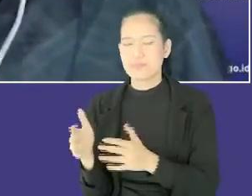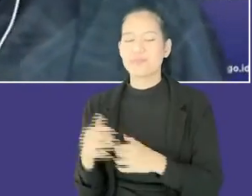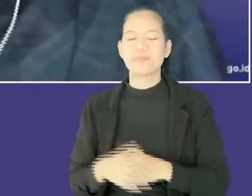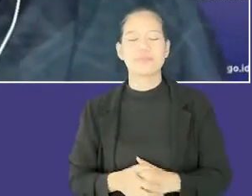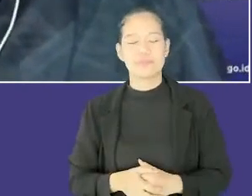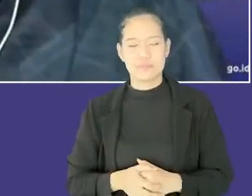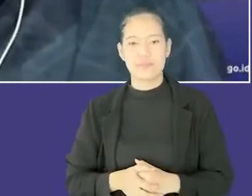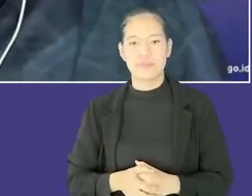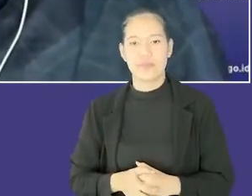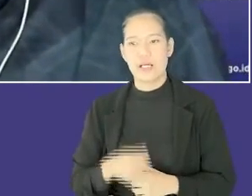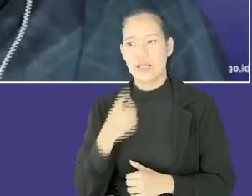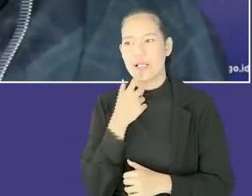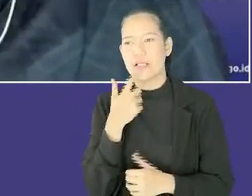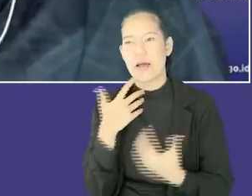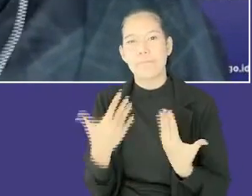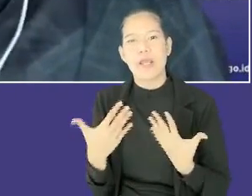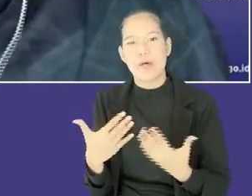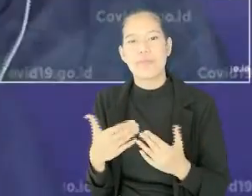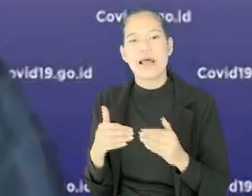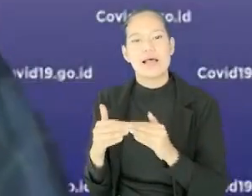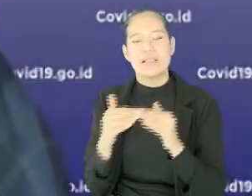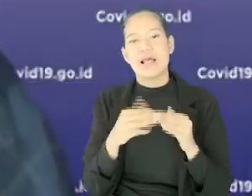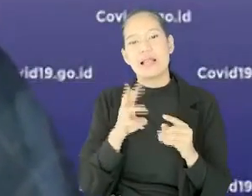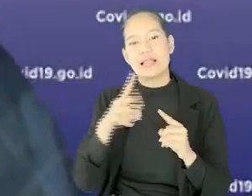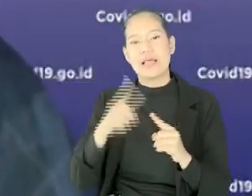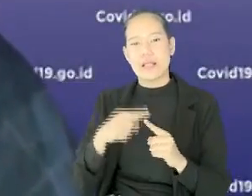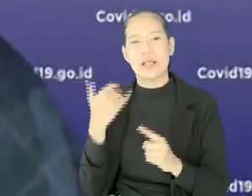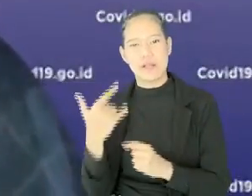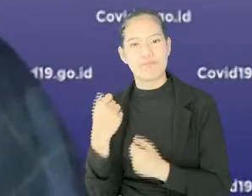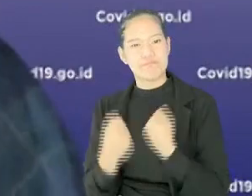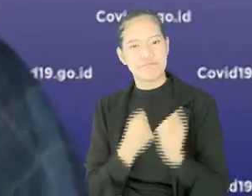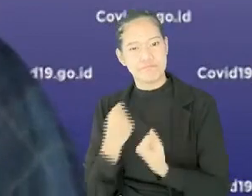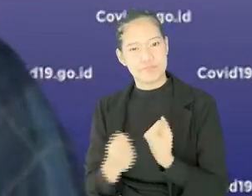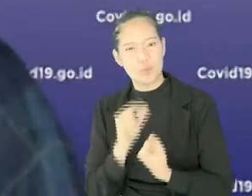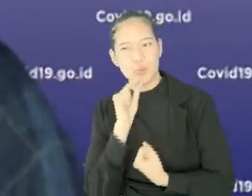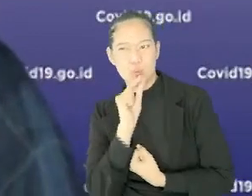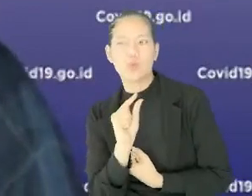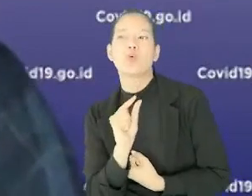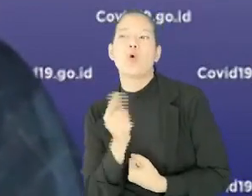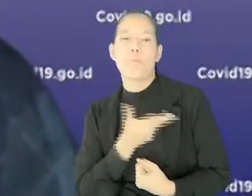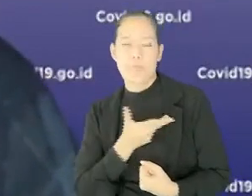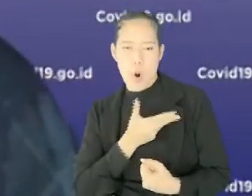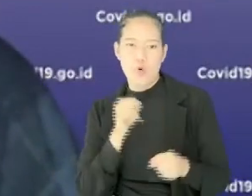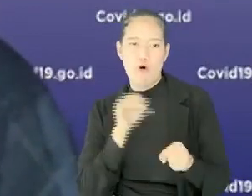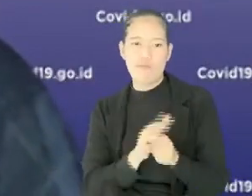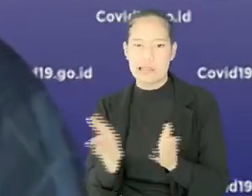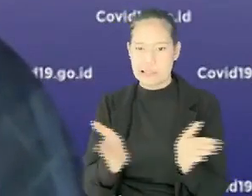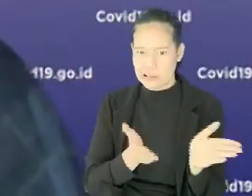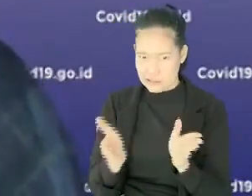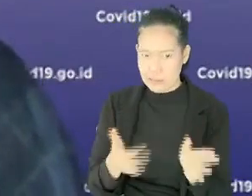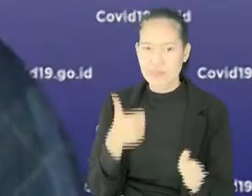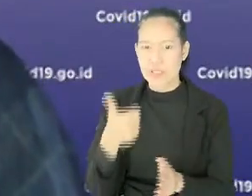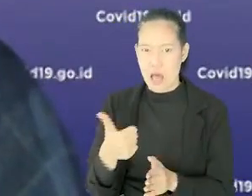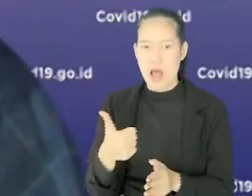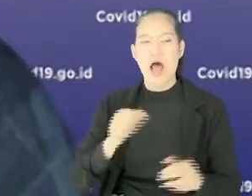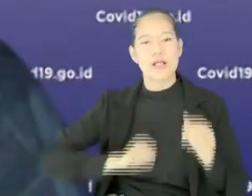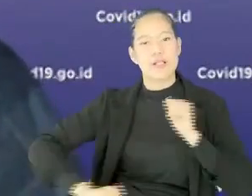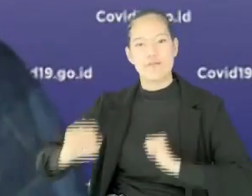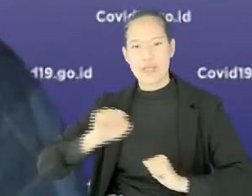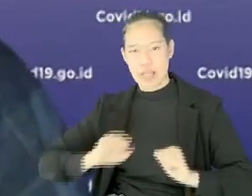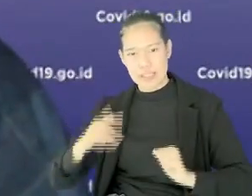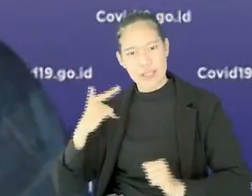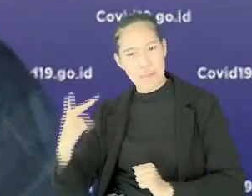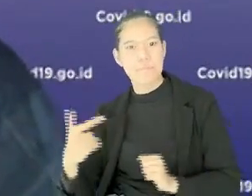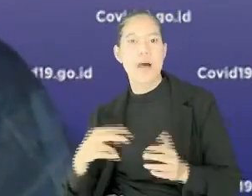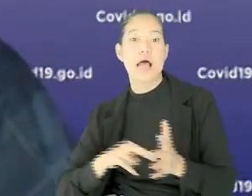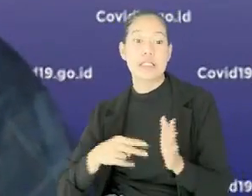geser pemenuhan Bagaimana standar 3 tetap dilaksanakan ketika kita ingin pengendalian pandemi tetap berjalan kita beraktivitas